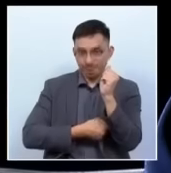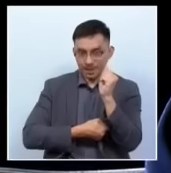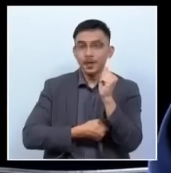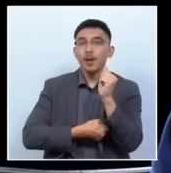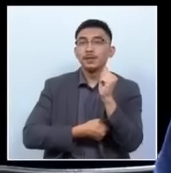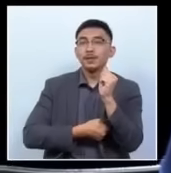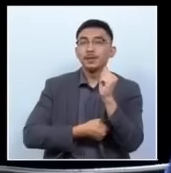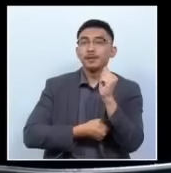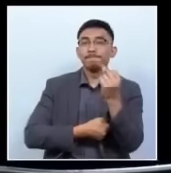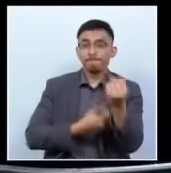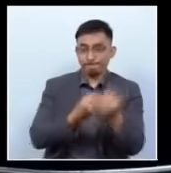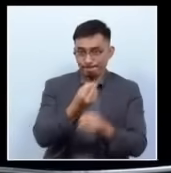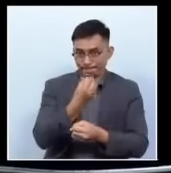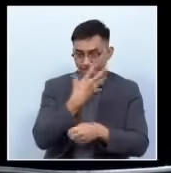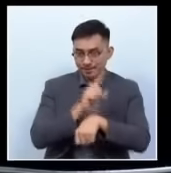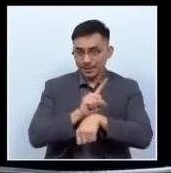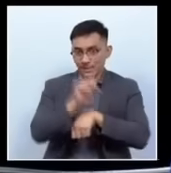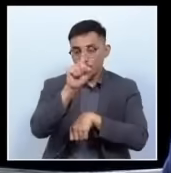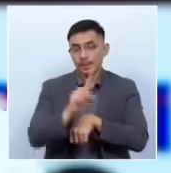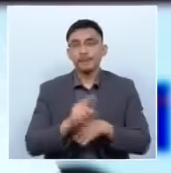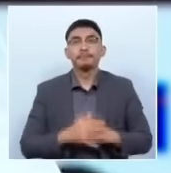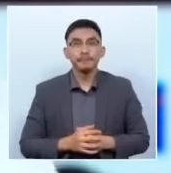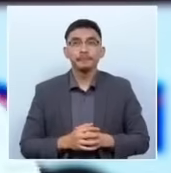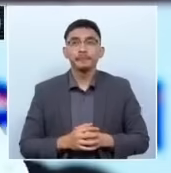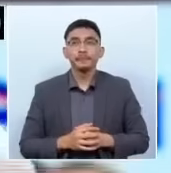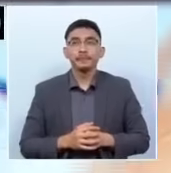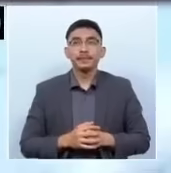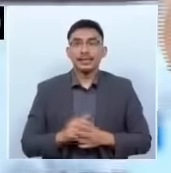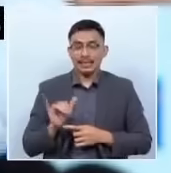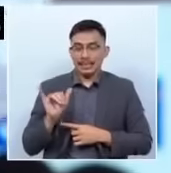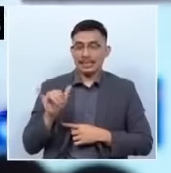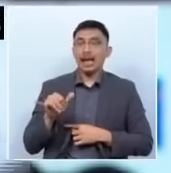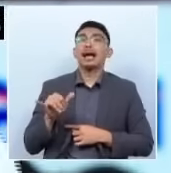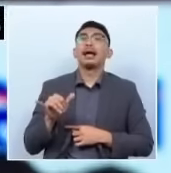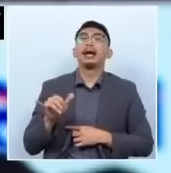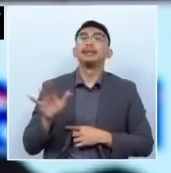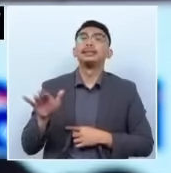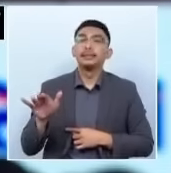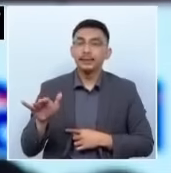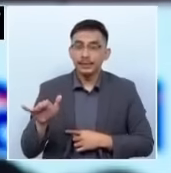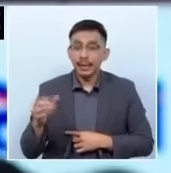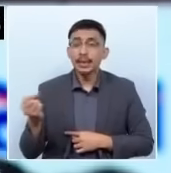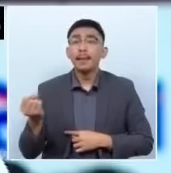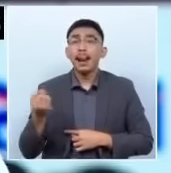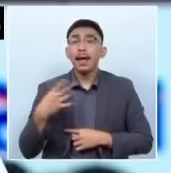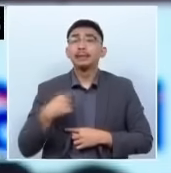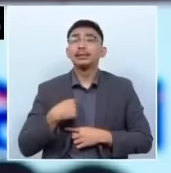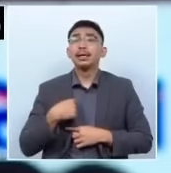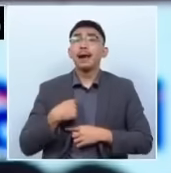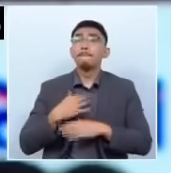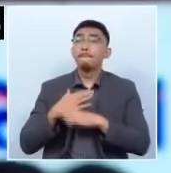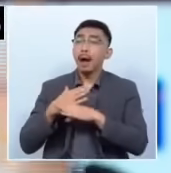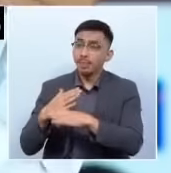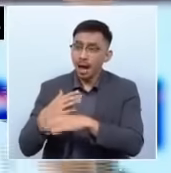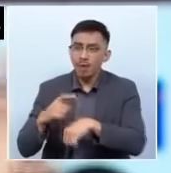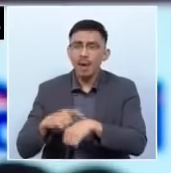Ganjar waktu Bapak 1 menit silakan i jadi begini yang Bapak ungkapkan itu saya bisa bantah waktunya Tidak cukup saya